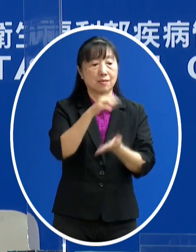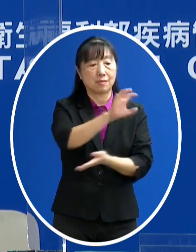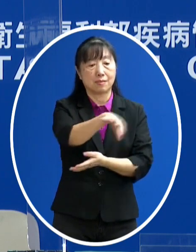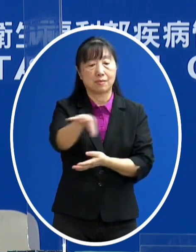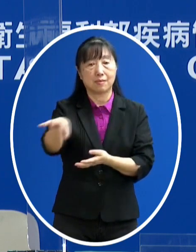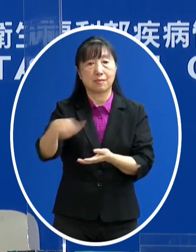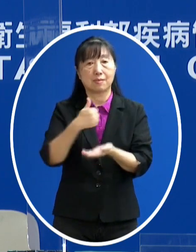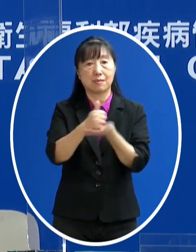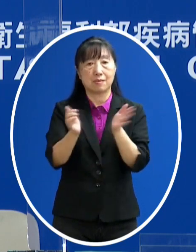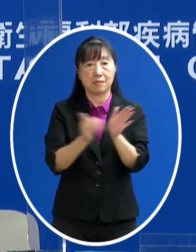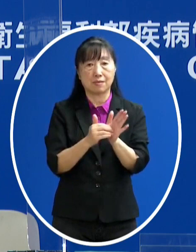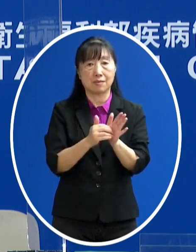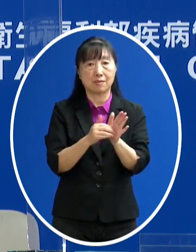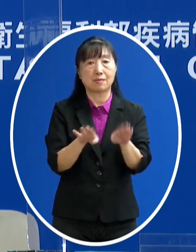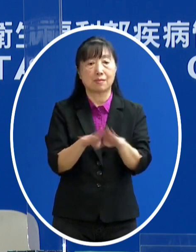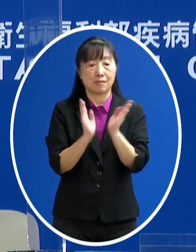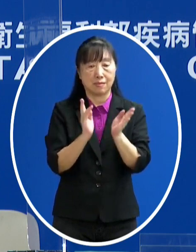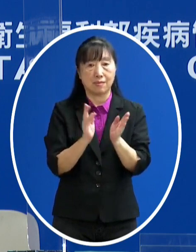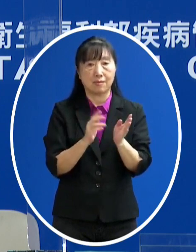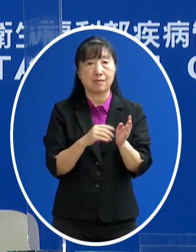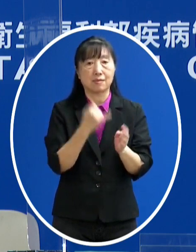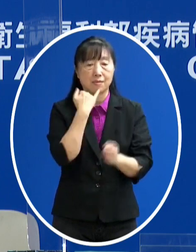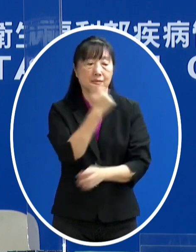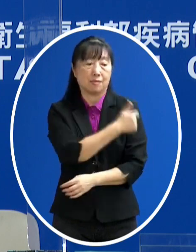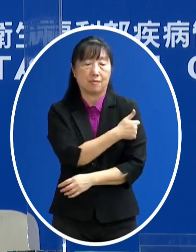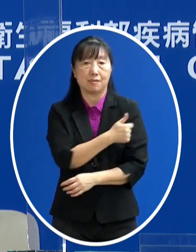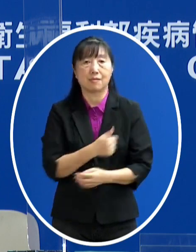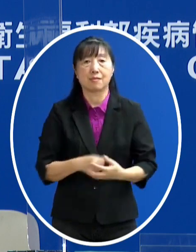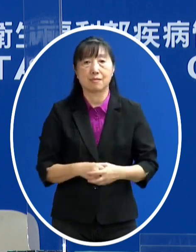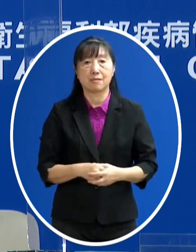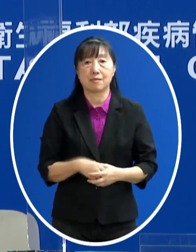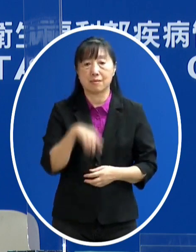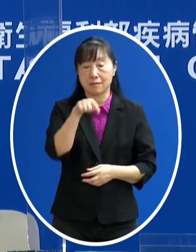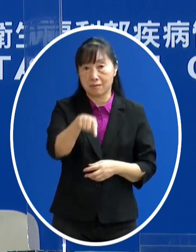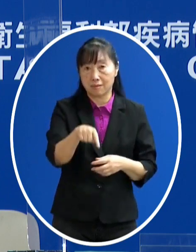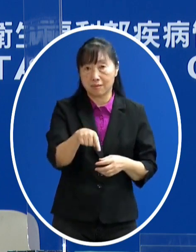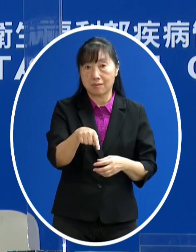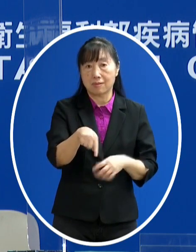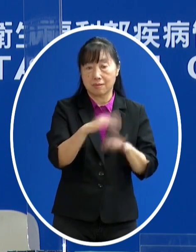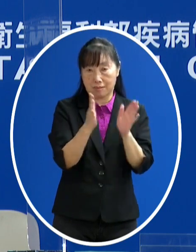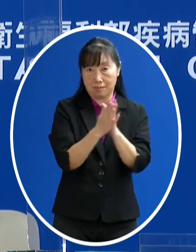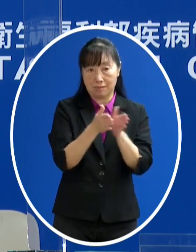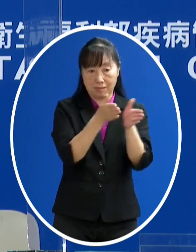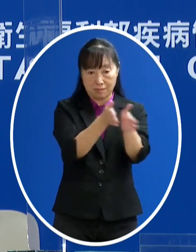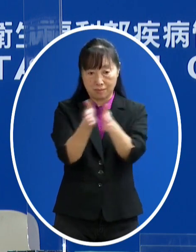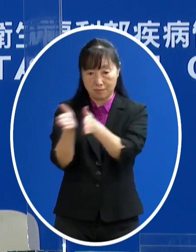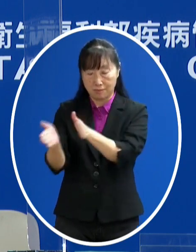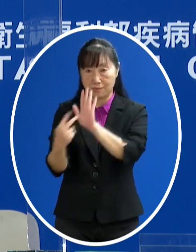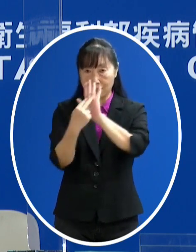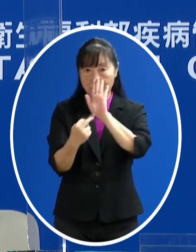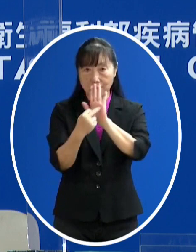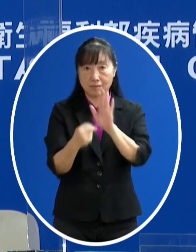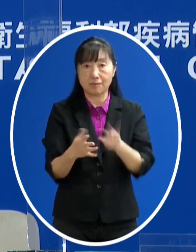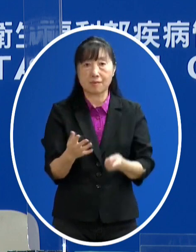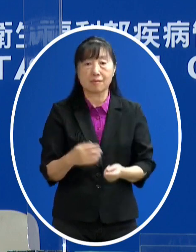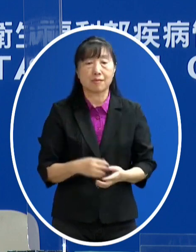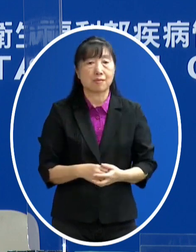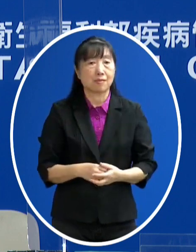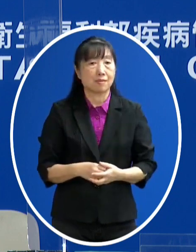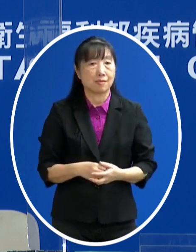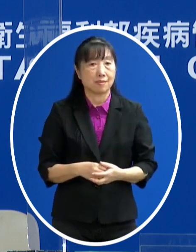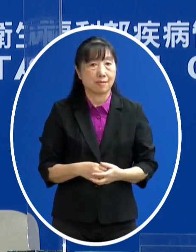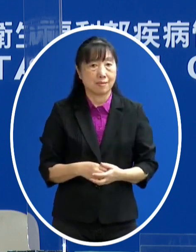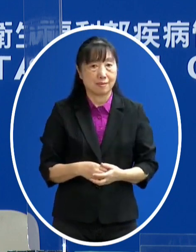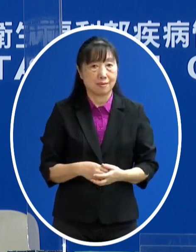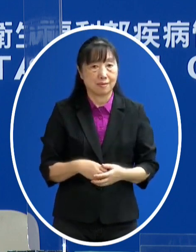抵达之后就开始做开打。那这个部分我们有特别跟各县市说明，因为你现有啊，不管是